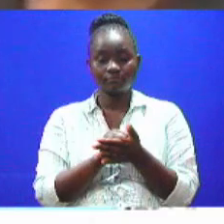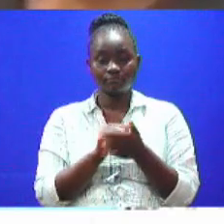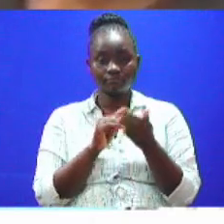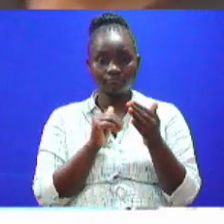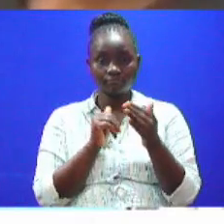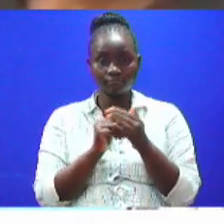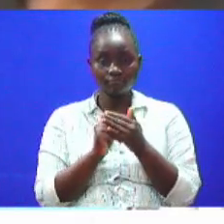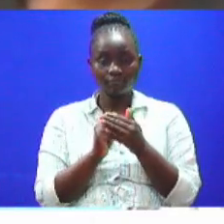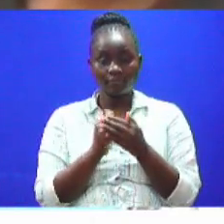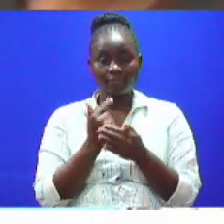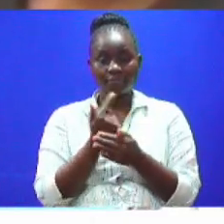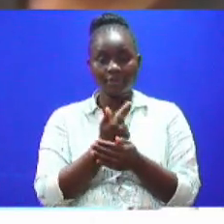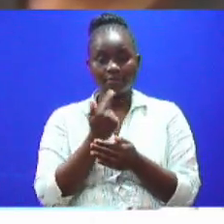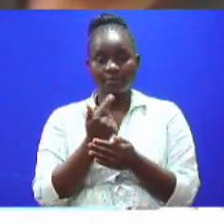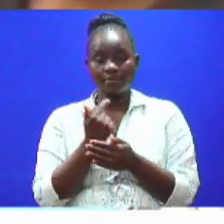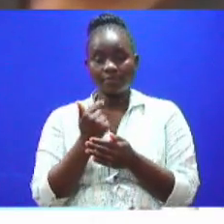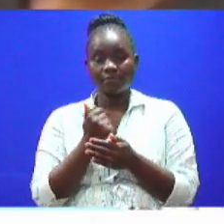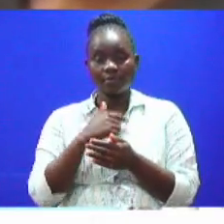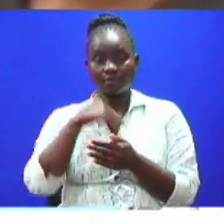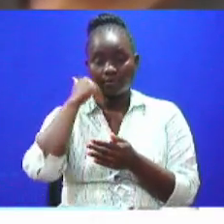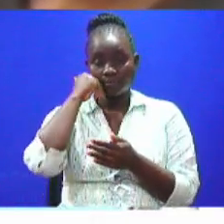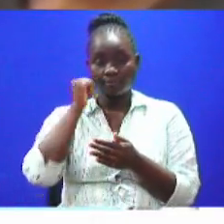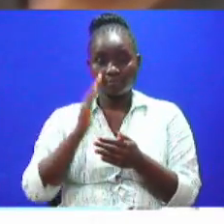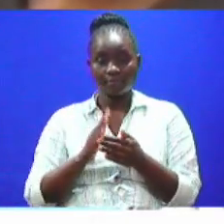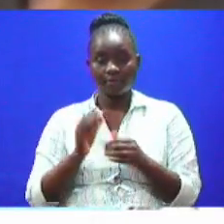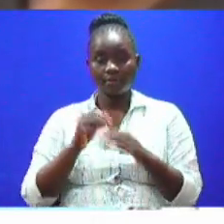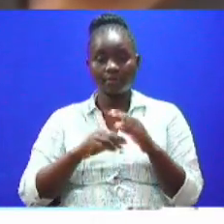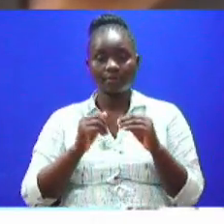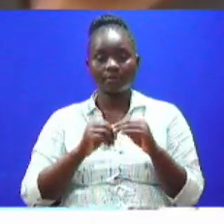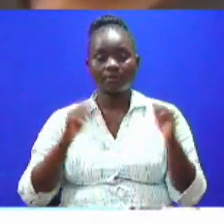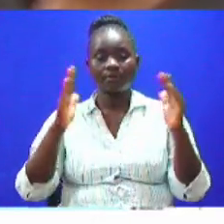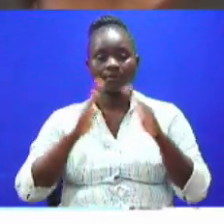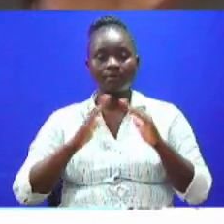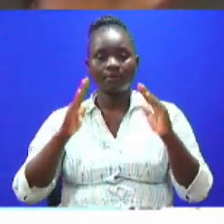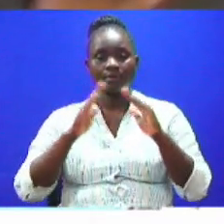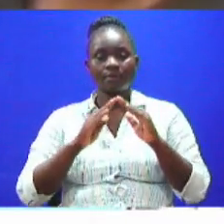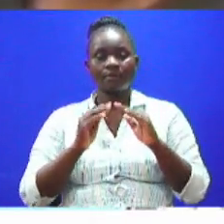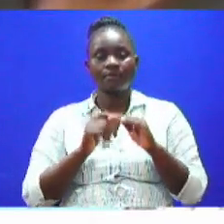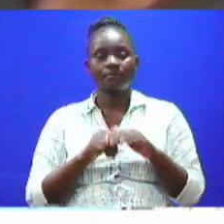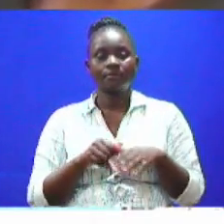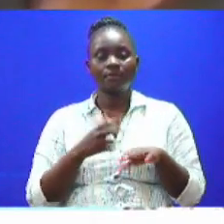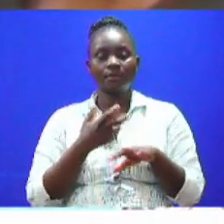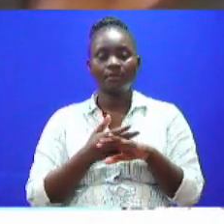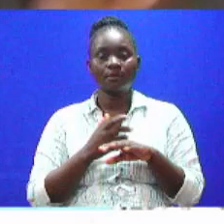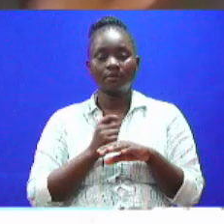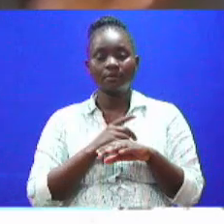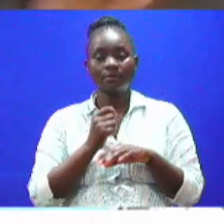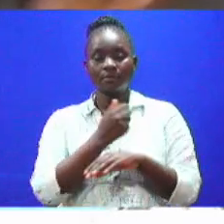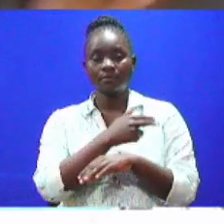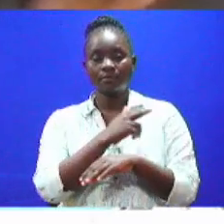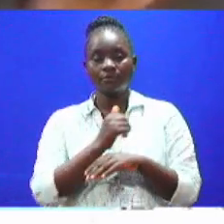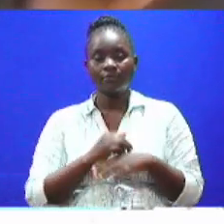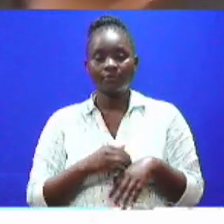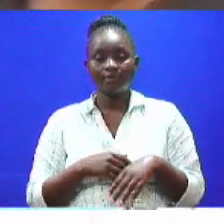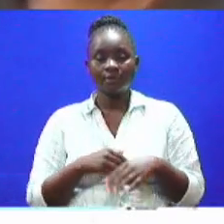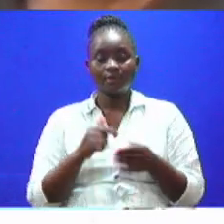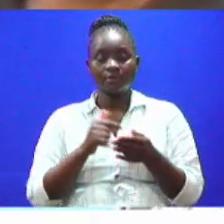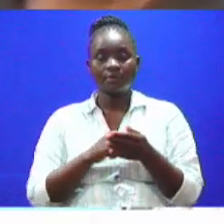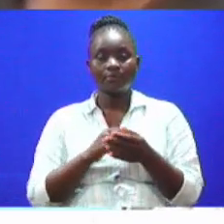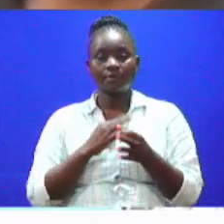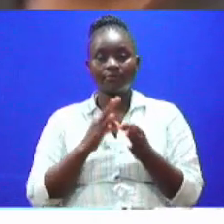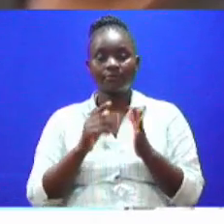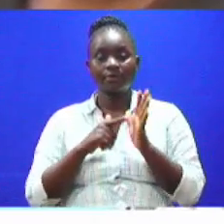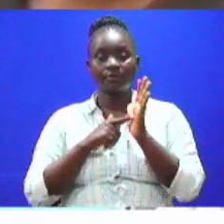kila mgonjwa ambaye ako kwa manyumba na ameshindwa kufika kwa hospitali. Aba menyabu banyora obubweni obuoni goba